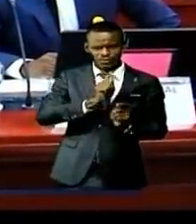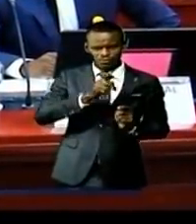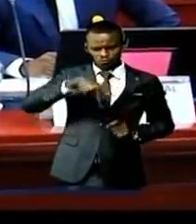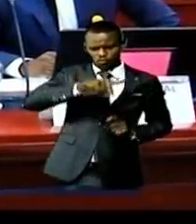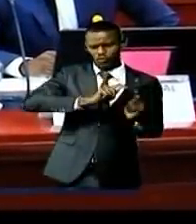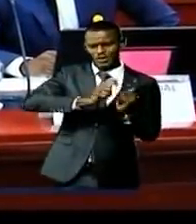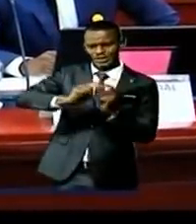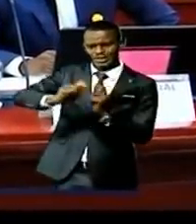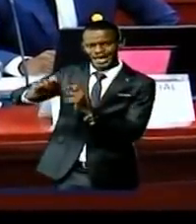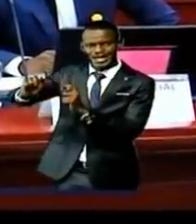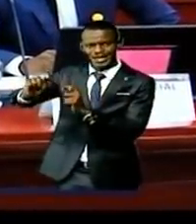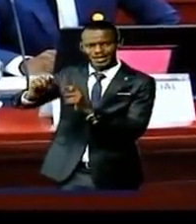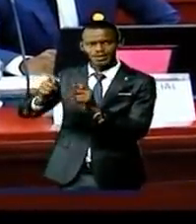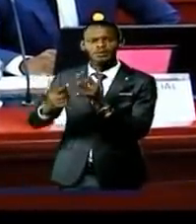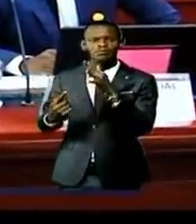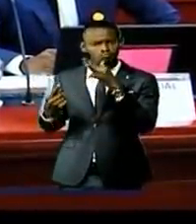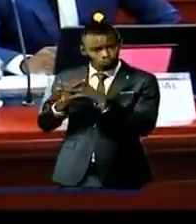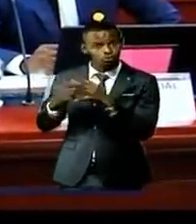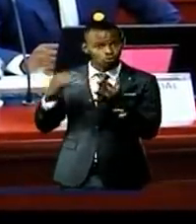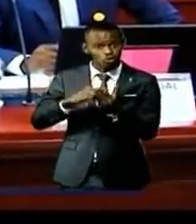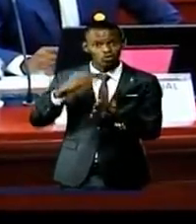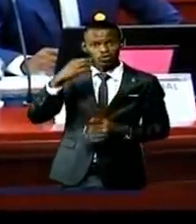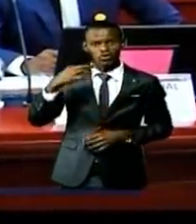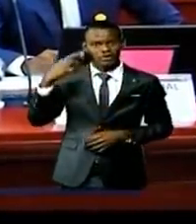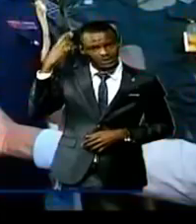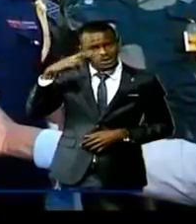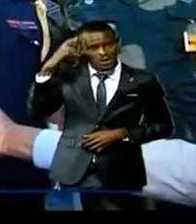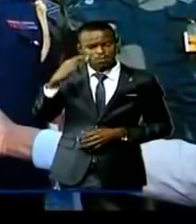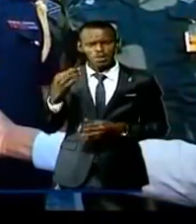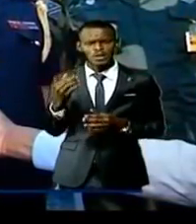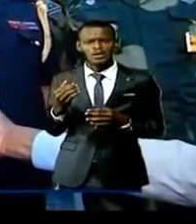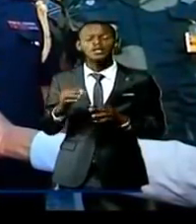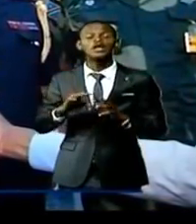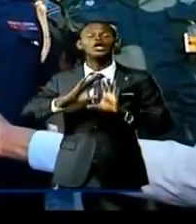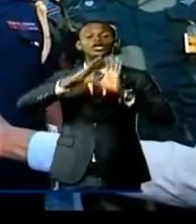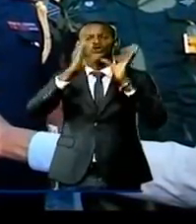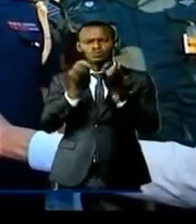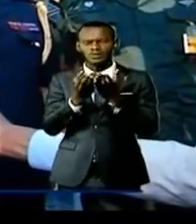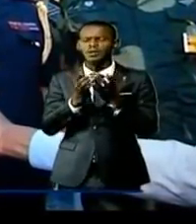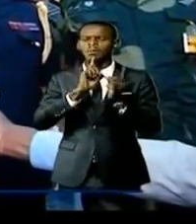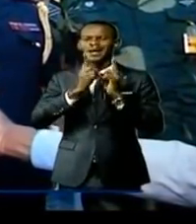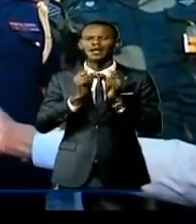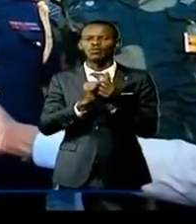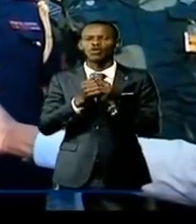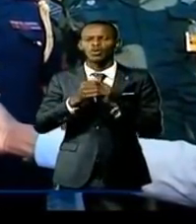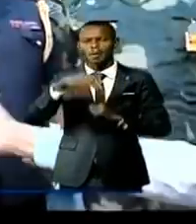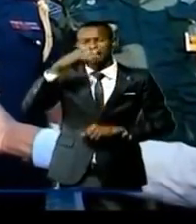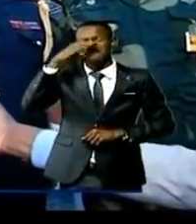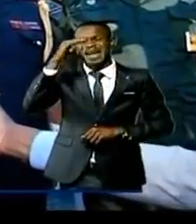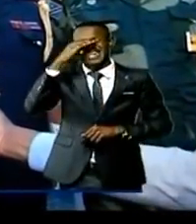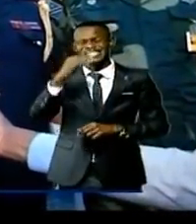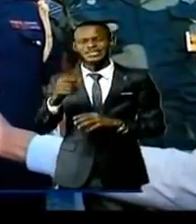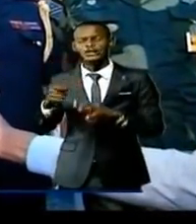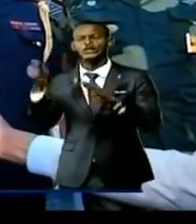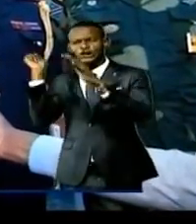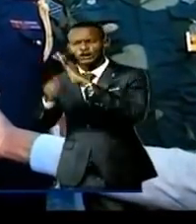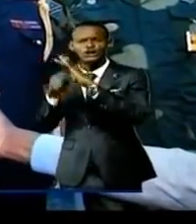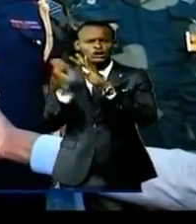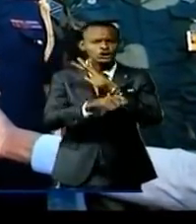enfin du banditisme et de la criminalité dans les zones